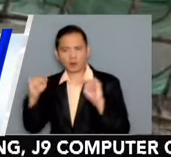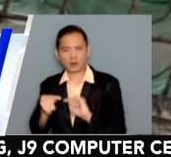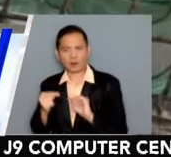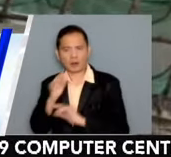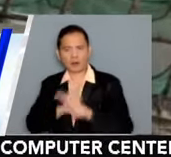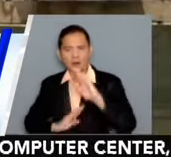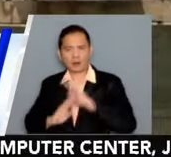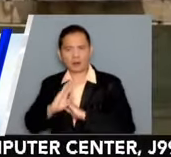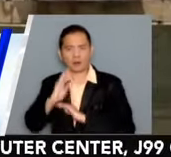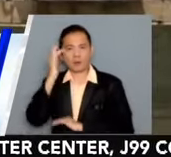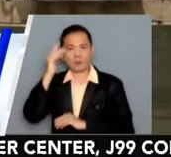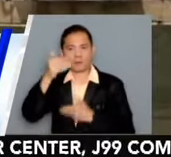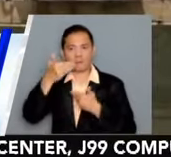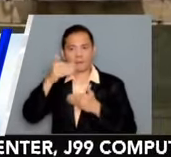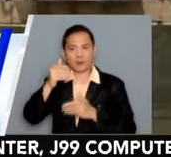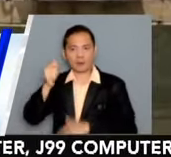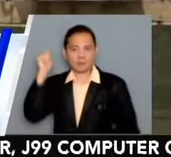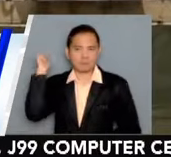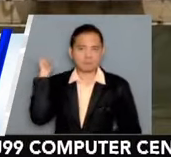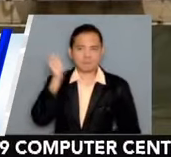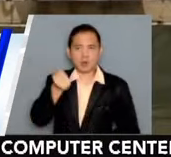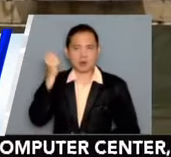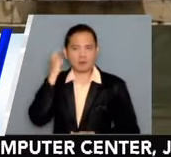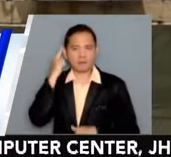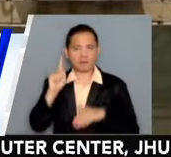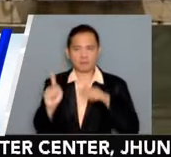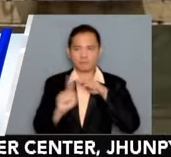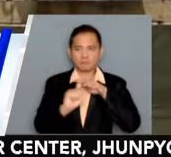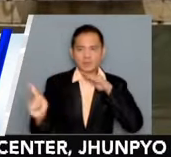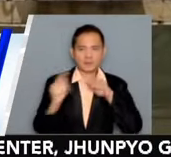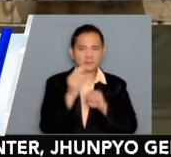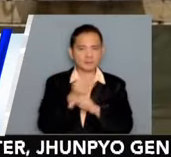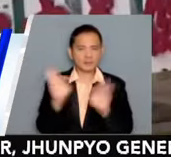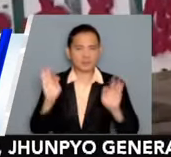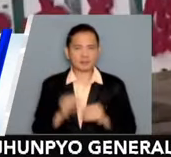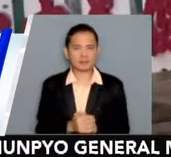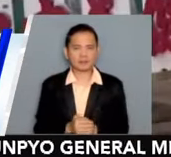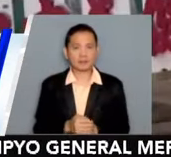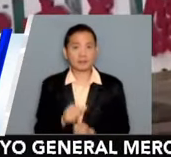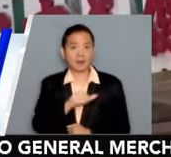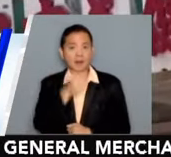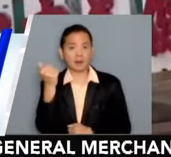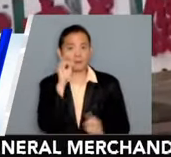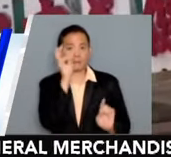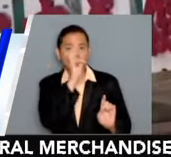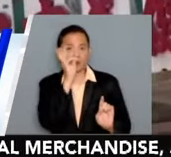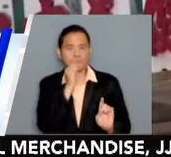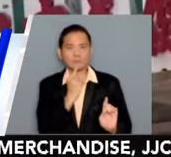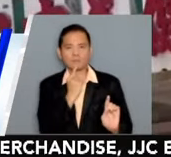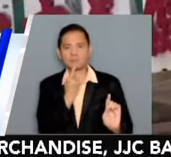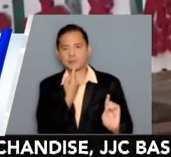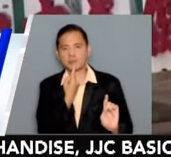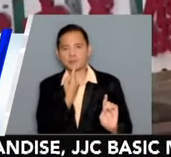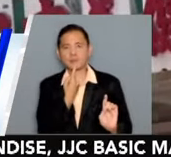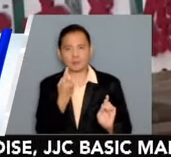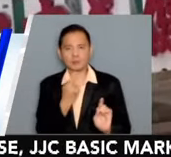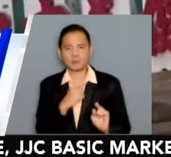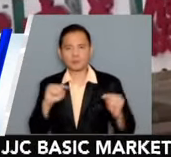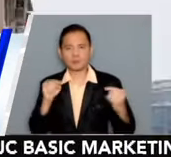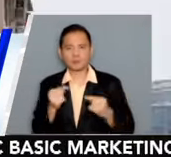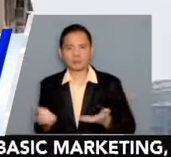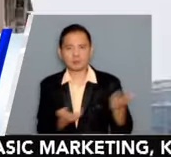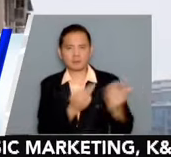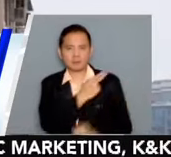para makalabas ng gusali. Kritikal naman sa ospital ang isa pang Pinoy. Nakikipag-ugnay na sa mga otoridad